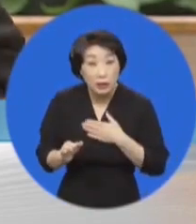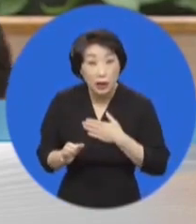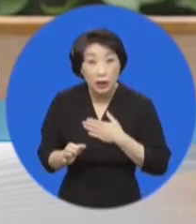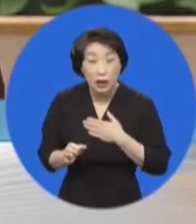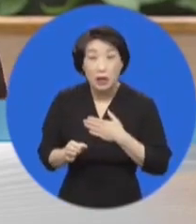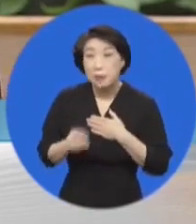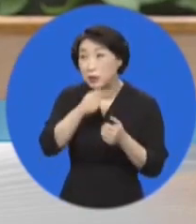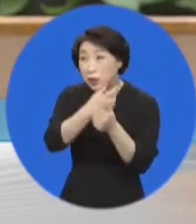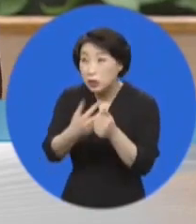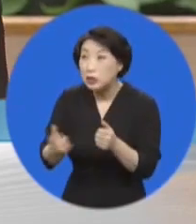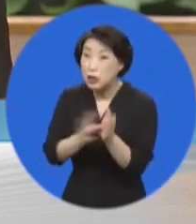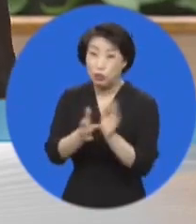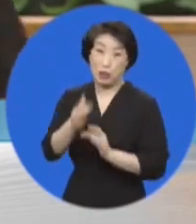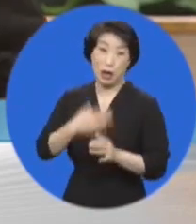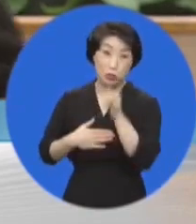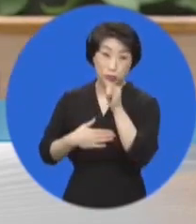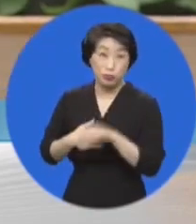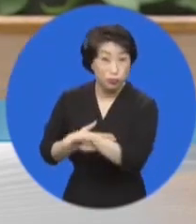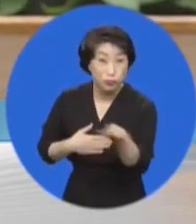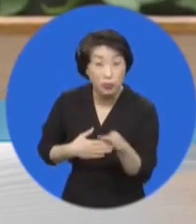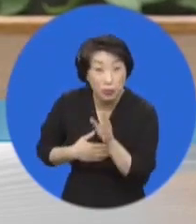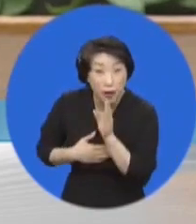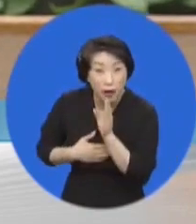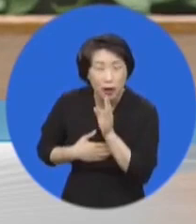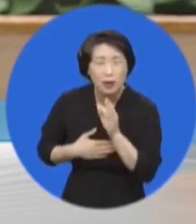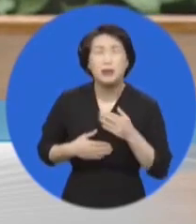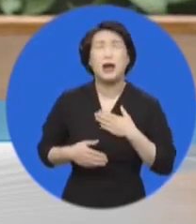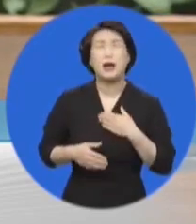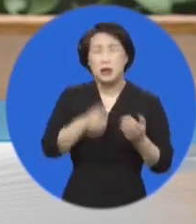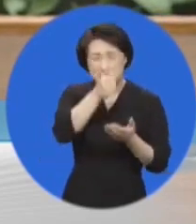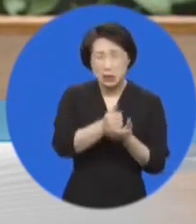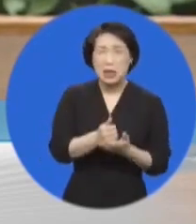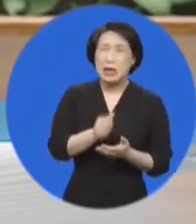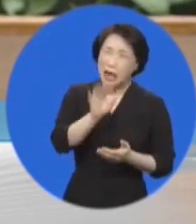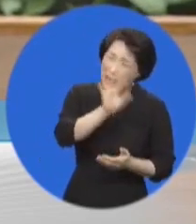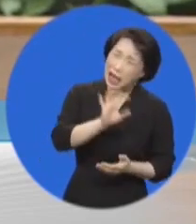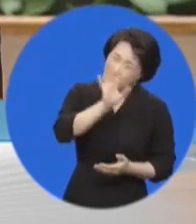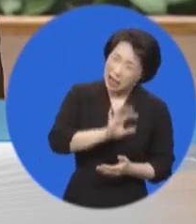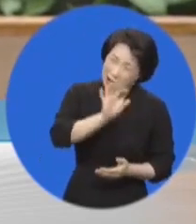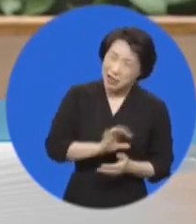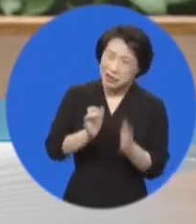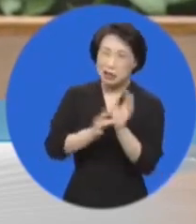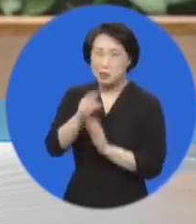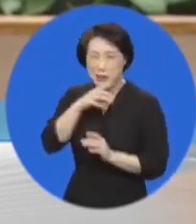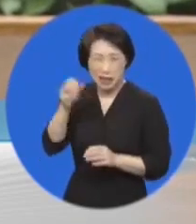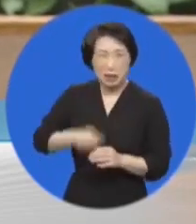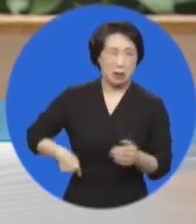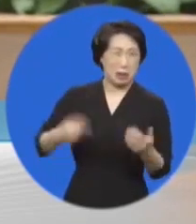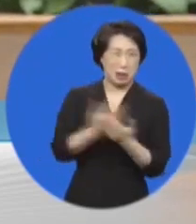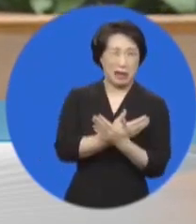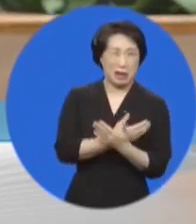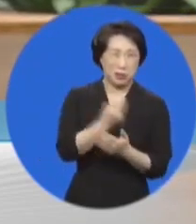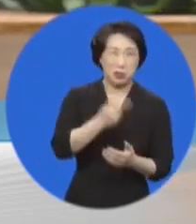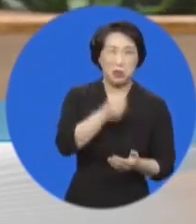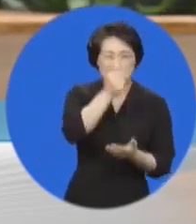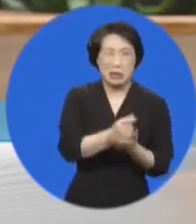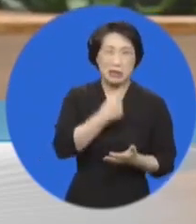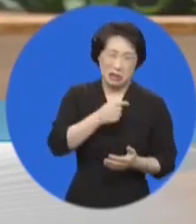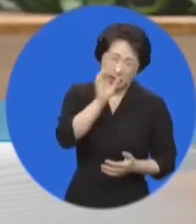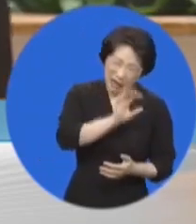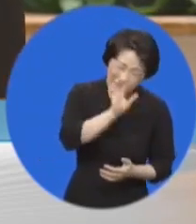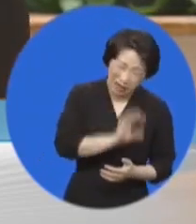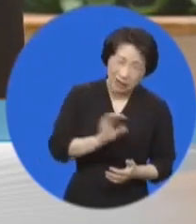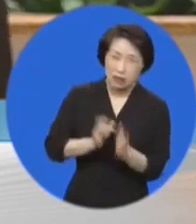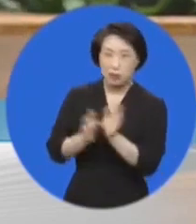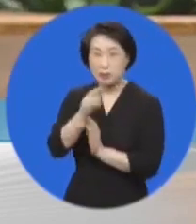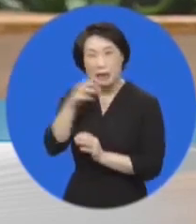예수를 알기 때문에 나는 죄를 또 짓고 그 피로 회개하고 또 짓고